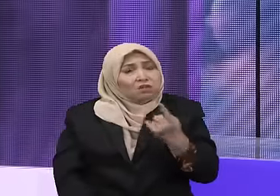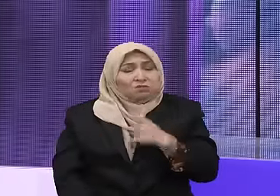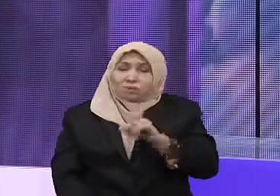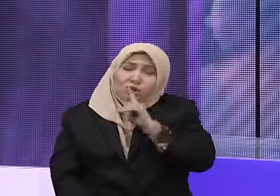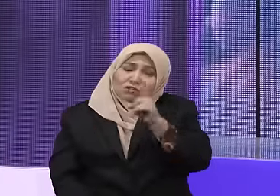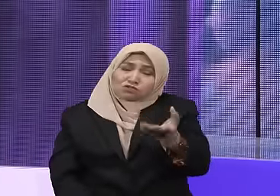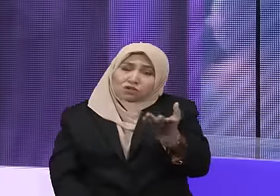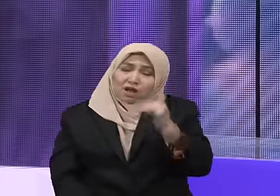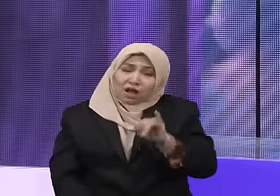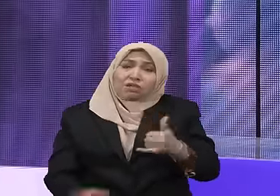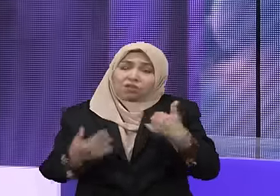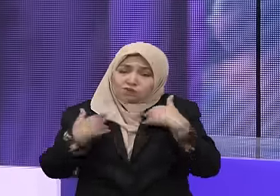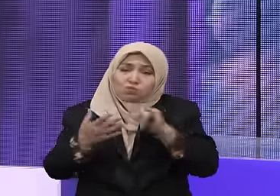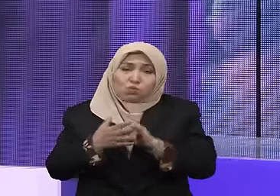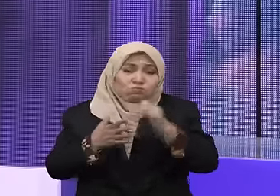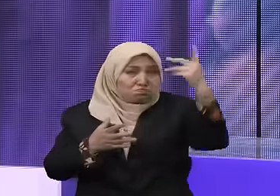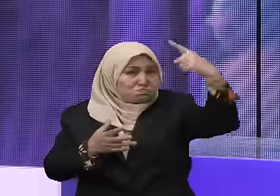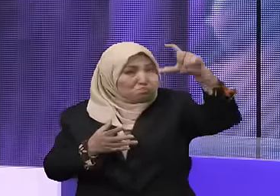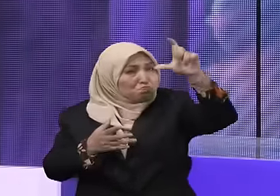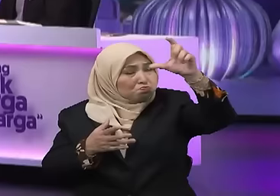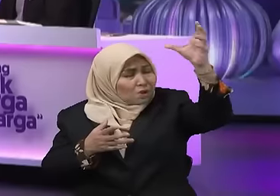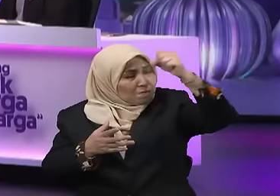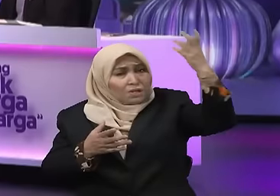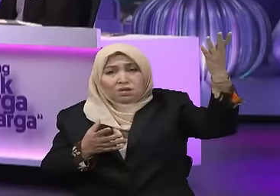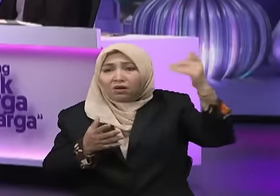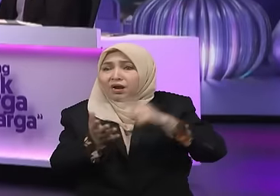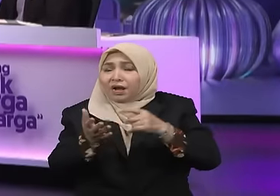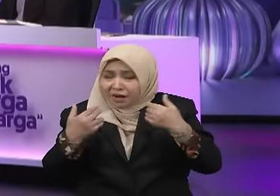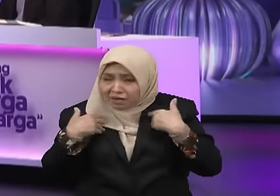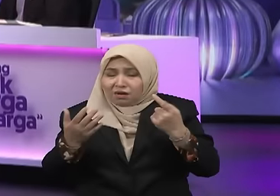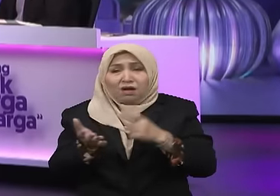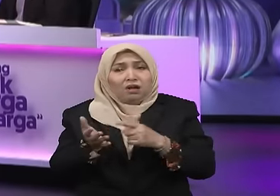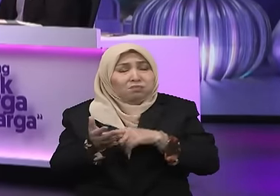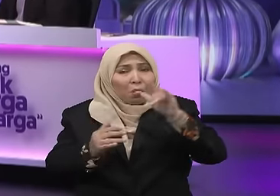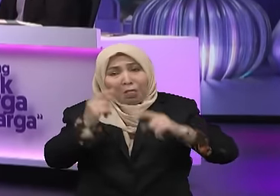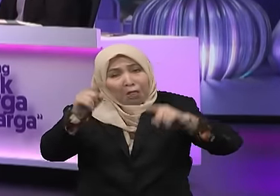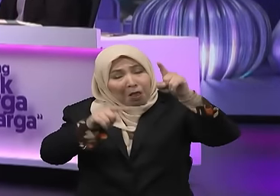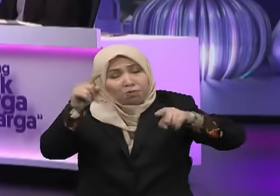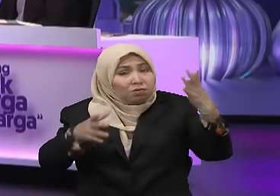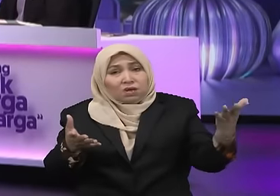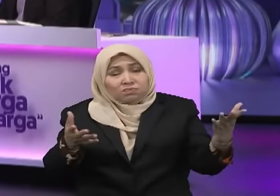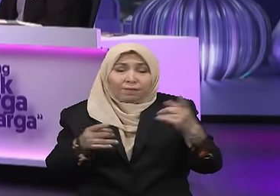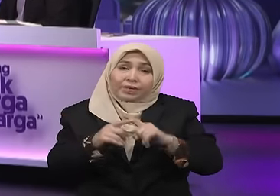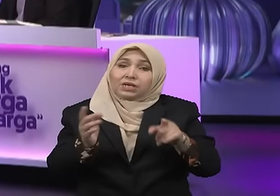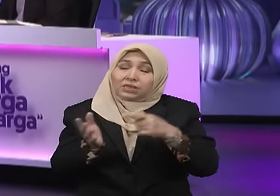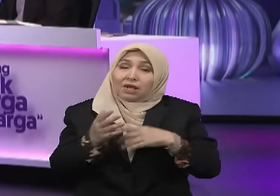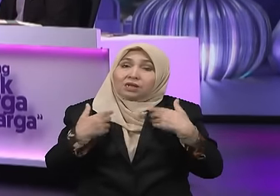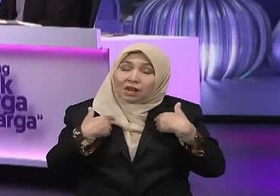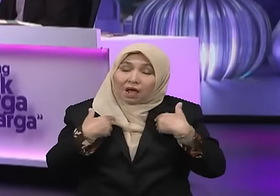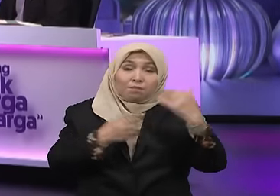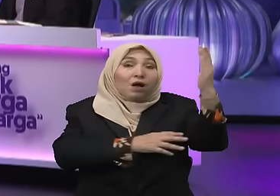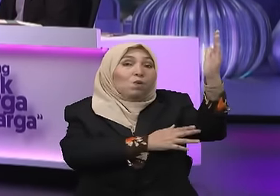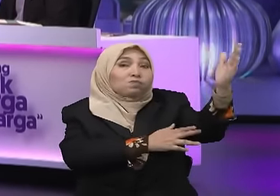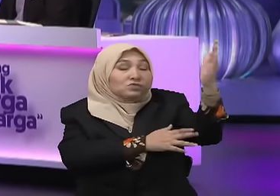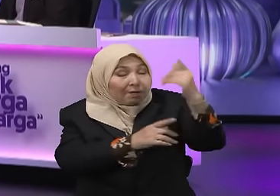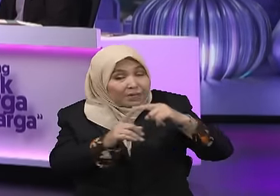sebenarnya yang ada tu terbenam? Ini kadang-kadang ada, kadang-kadang ada, tak stabil. Boleh je cakap begitu kan? Tetapi ini adalah penghujahan